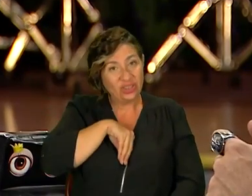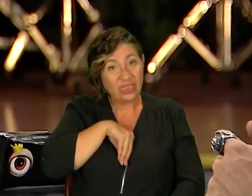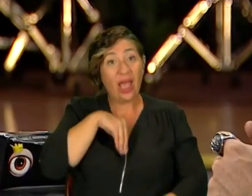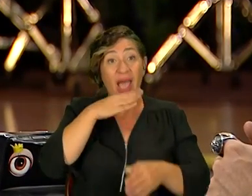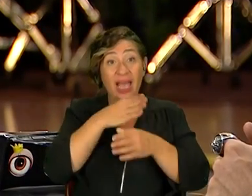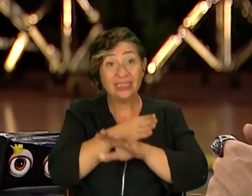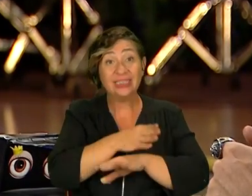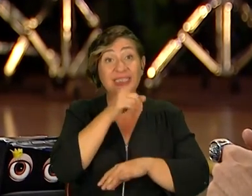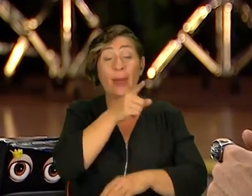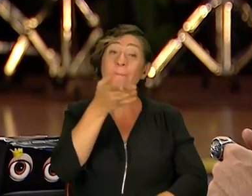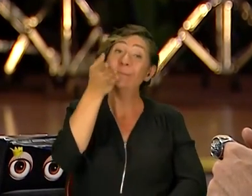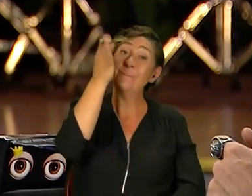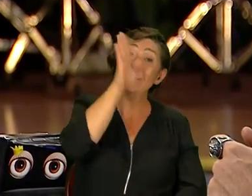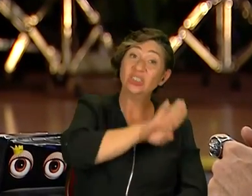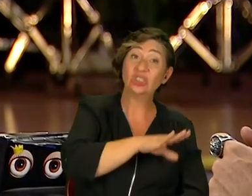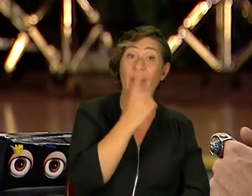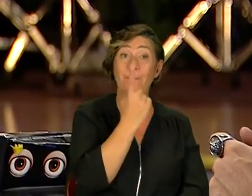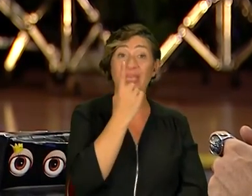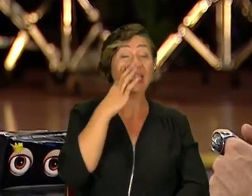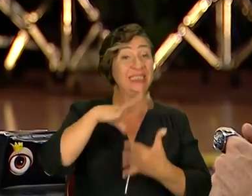aynen. aslında bir başka